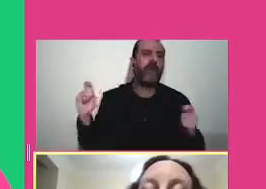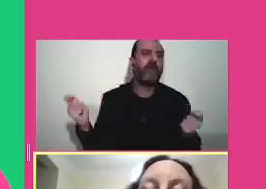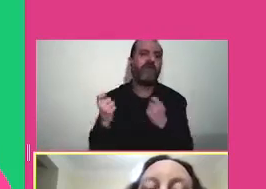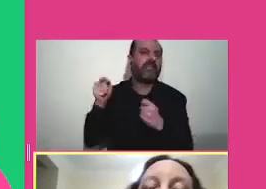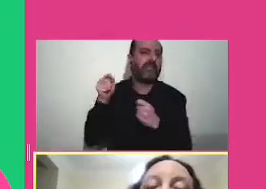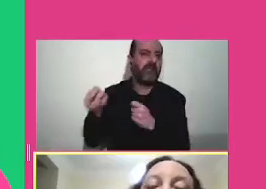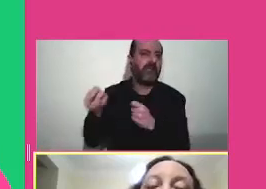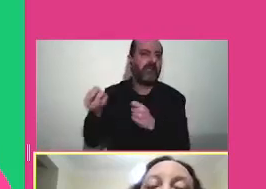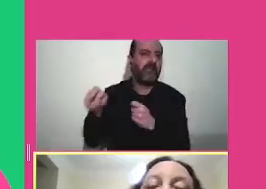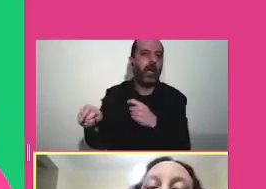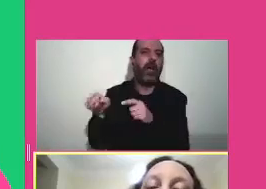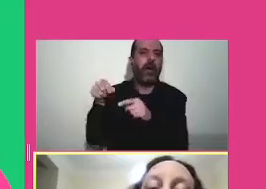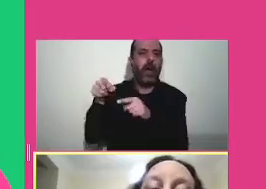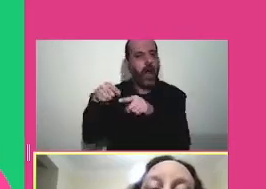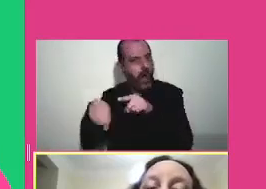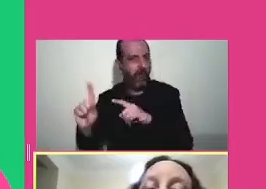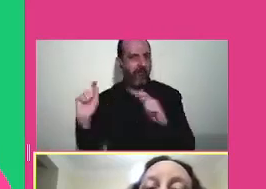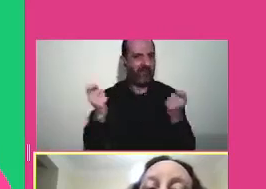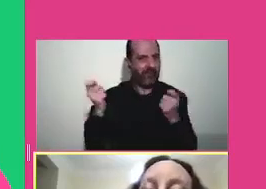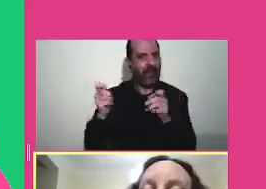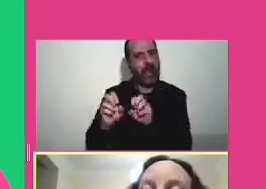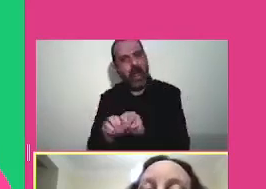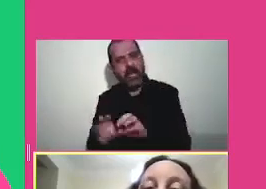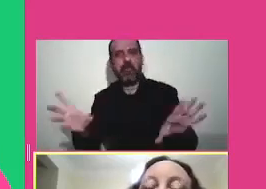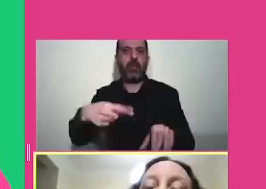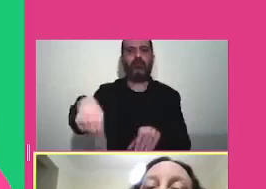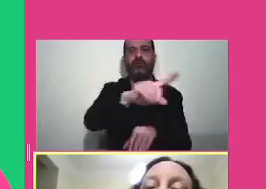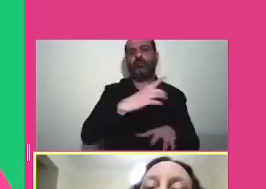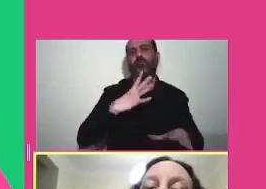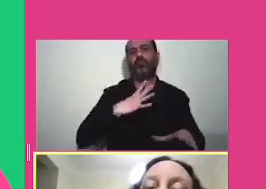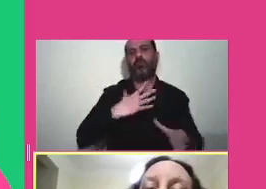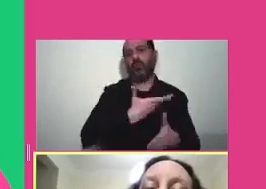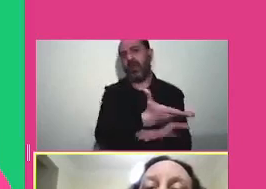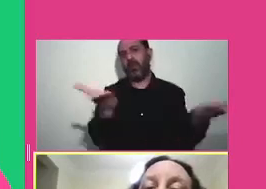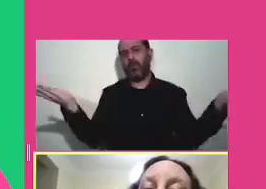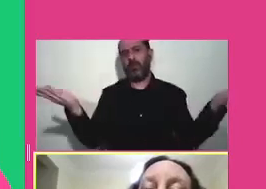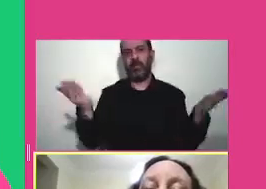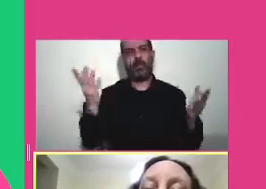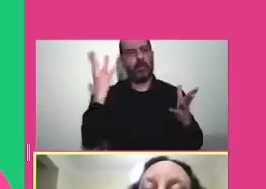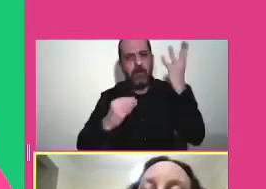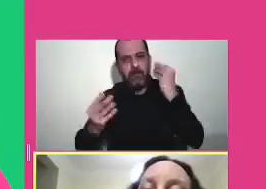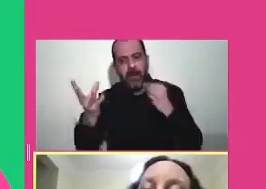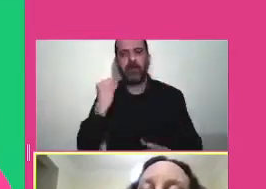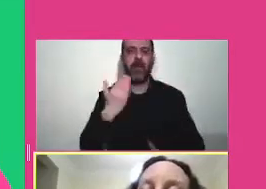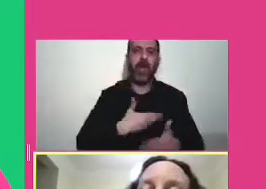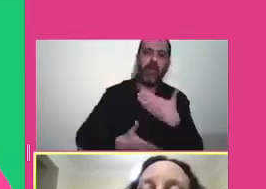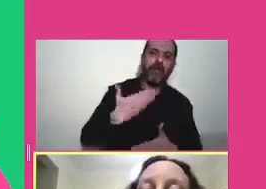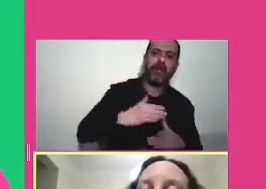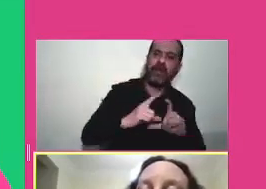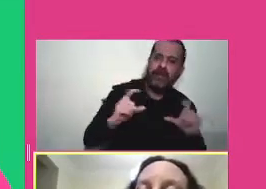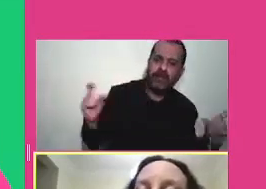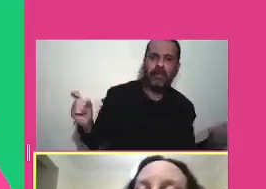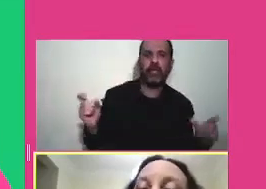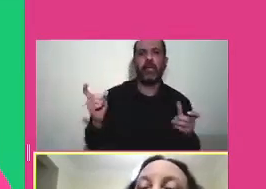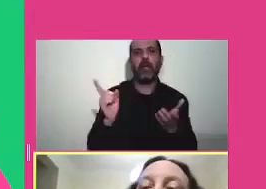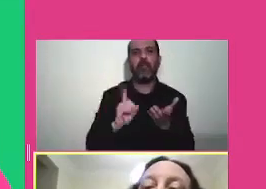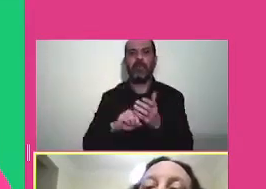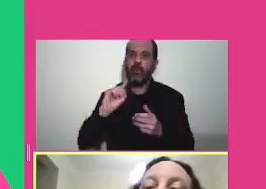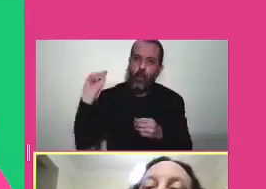η ενημέρωση του κοινού για θέματα αναπηρίας, η ενδυνάμωση όλων των ομάδων που συμμετείχαν σε